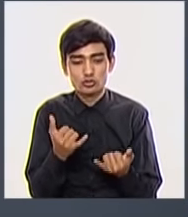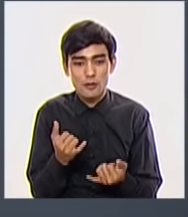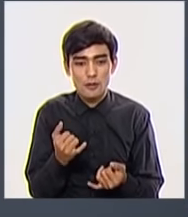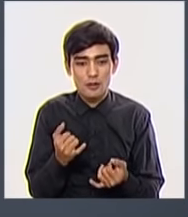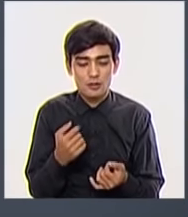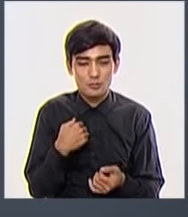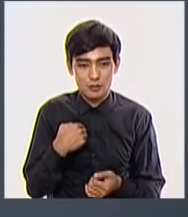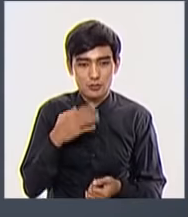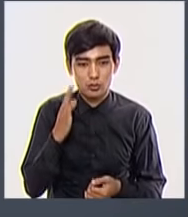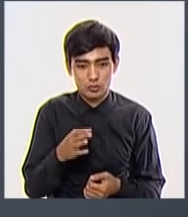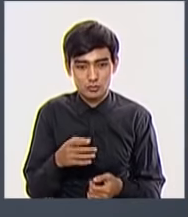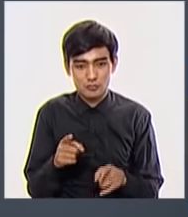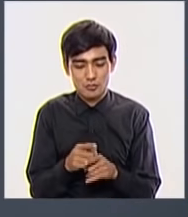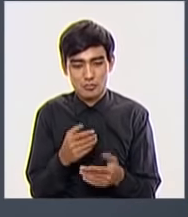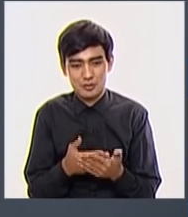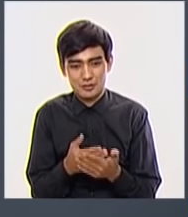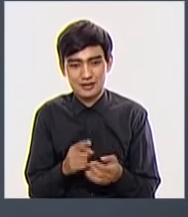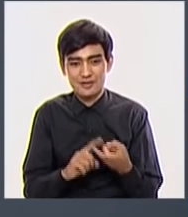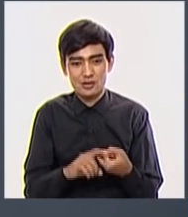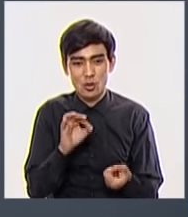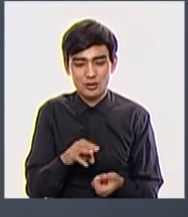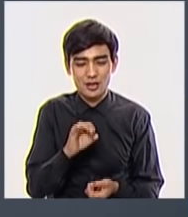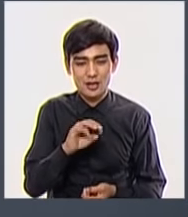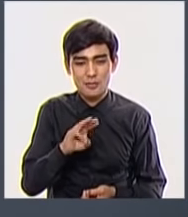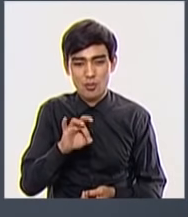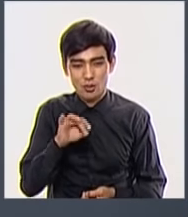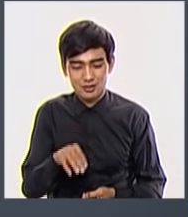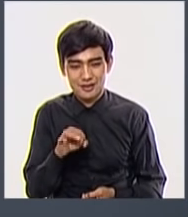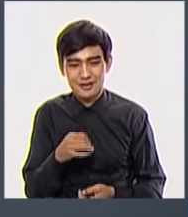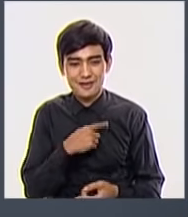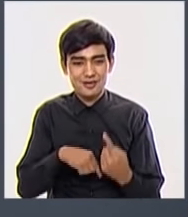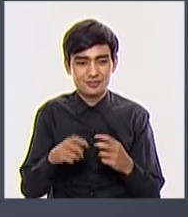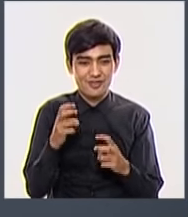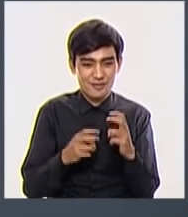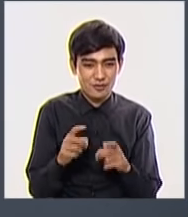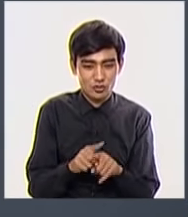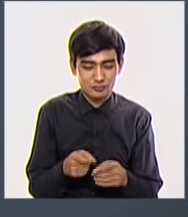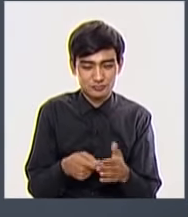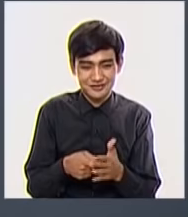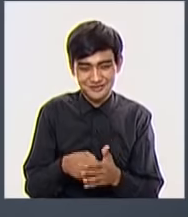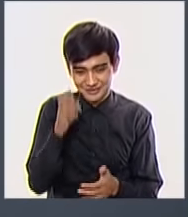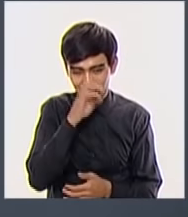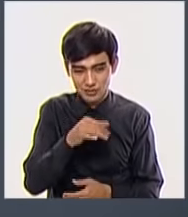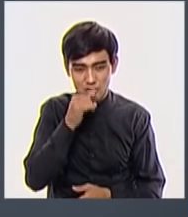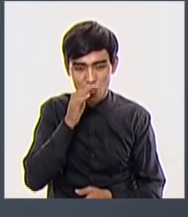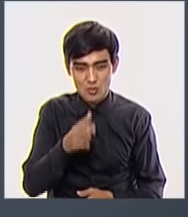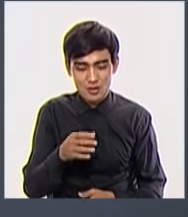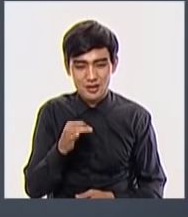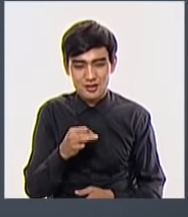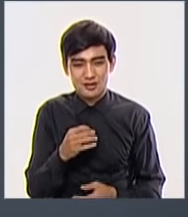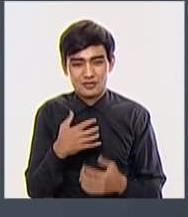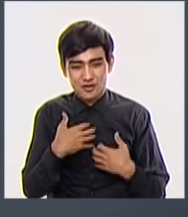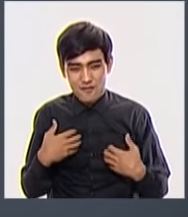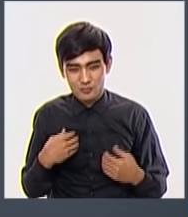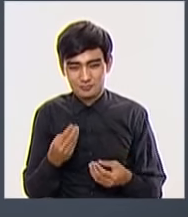получается, мы будем практически целиком зависеть от импорта, потому что наши фермеры не смогут прокормить страну. Продукции